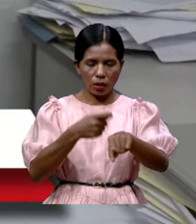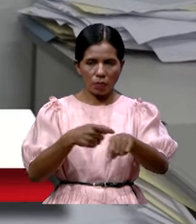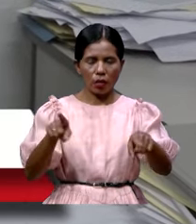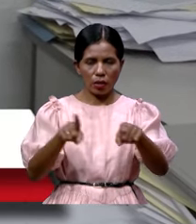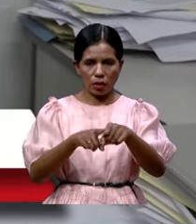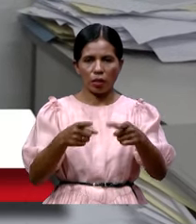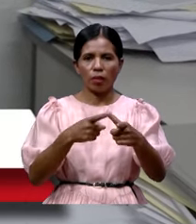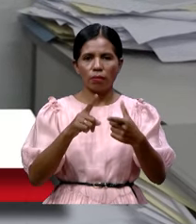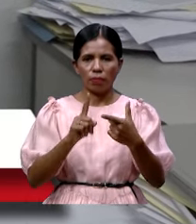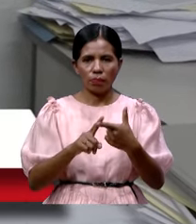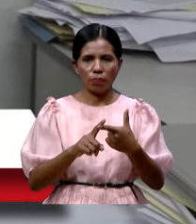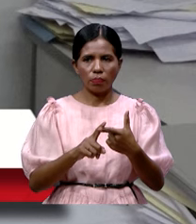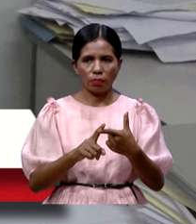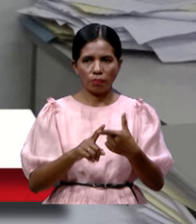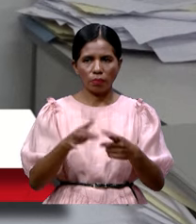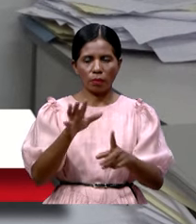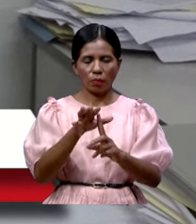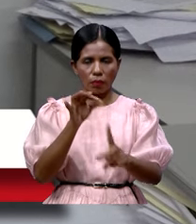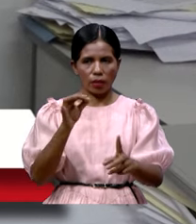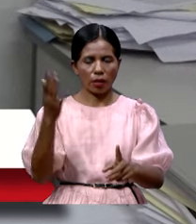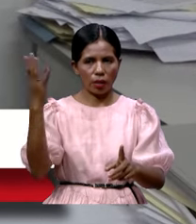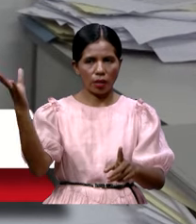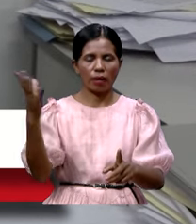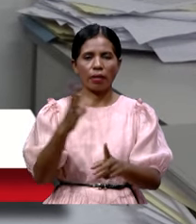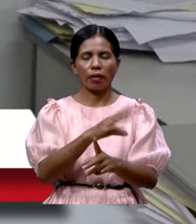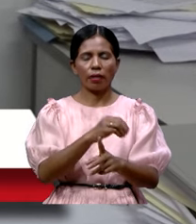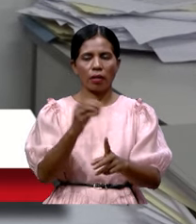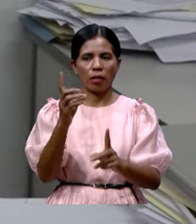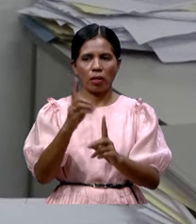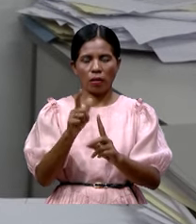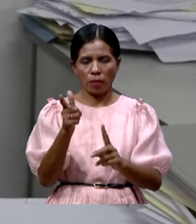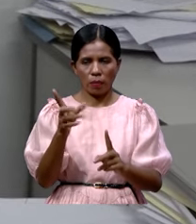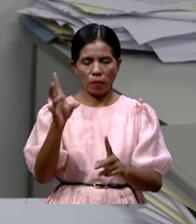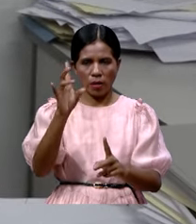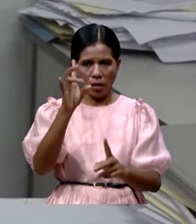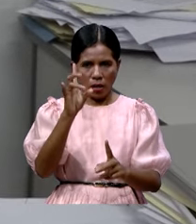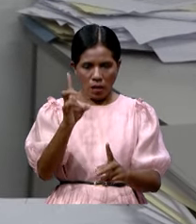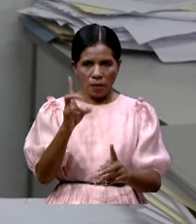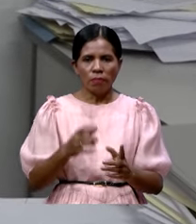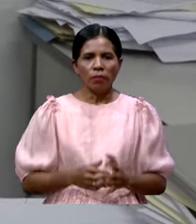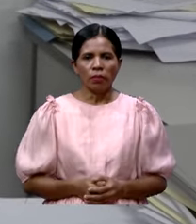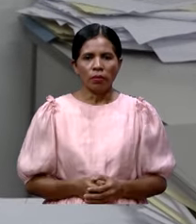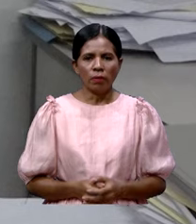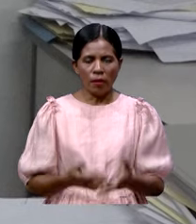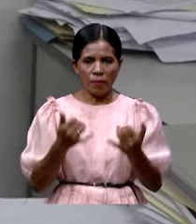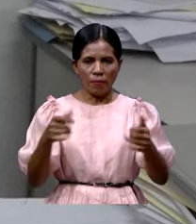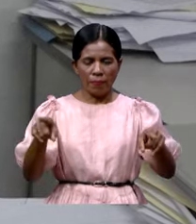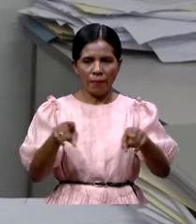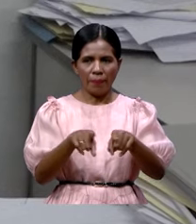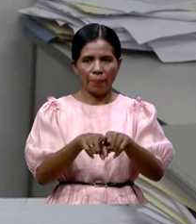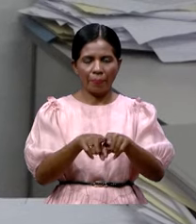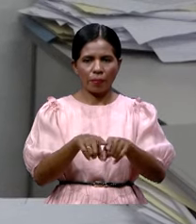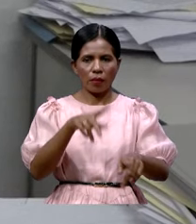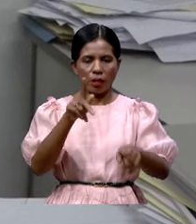depois eletto che la sia e loro vincete agora nemo anessa mos ba